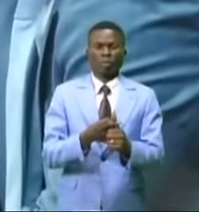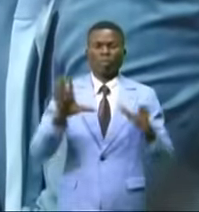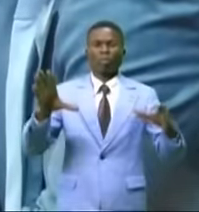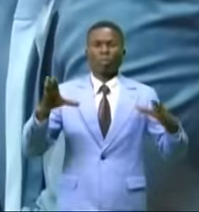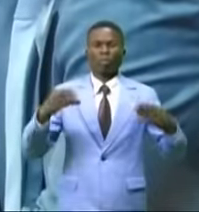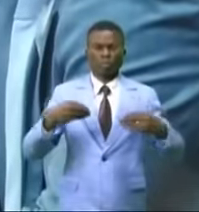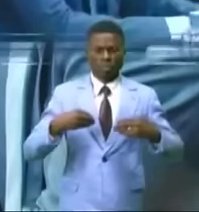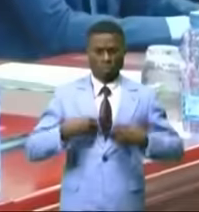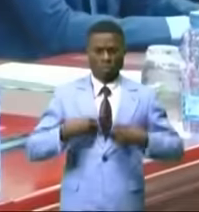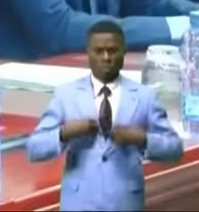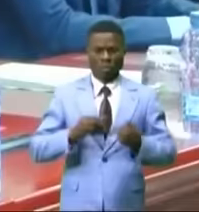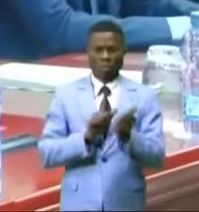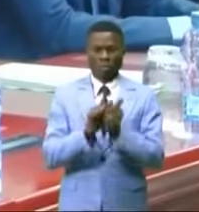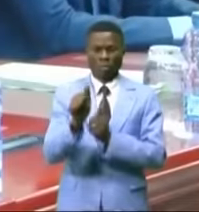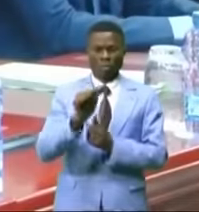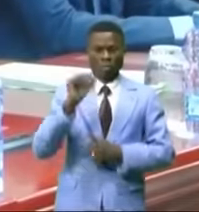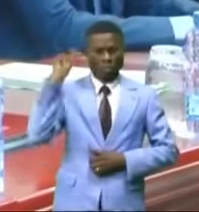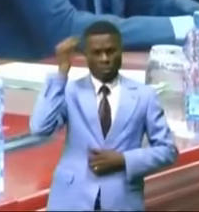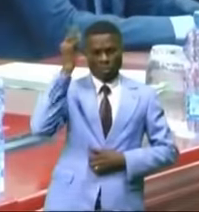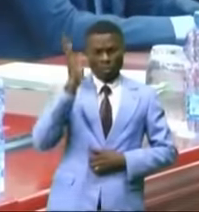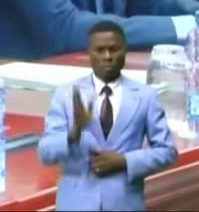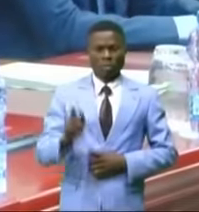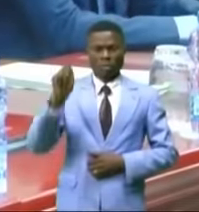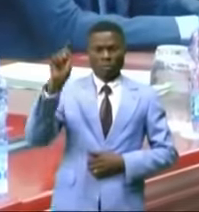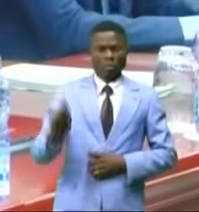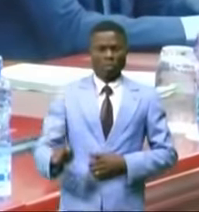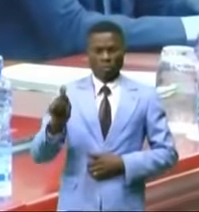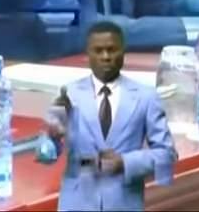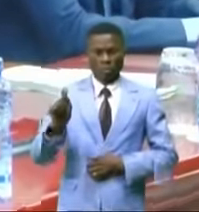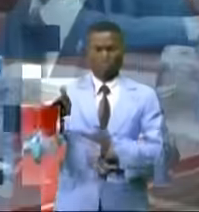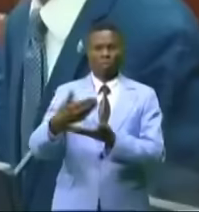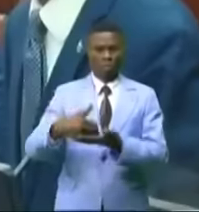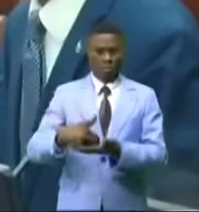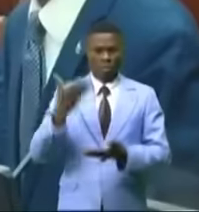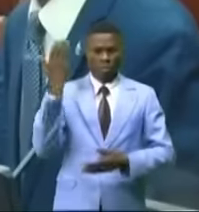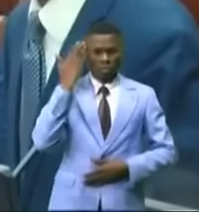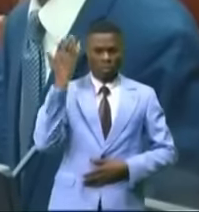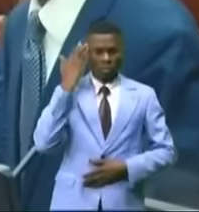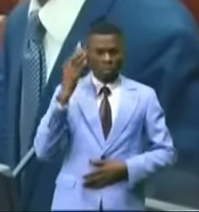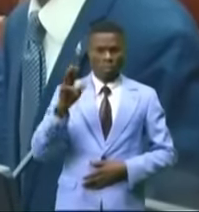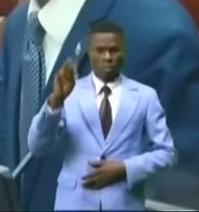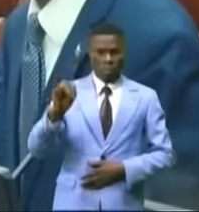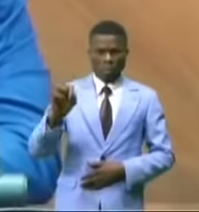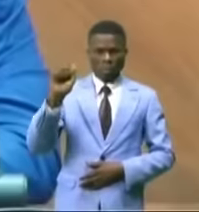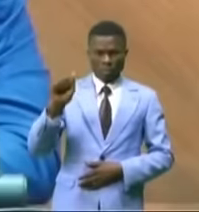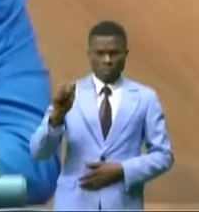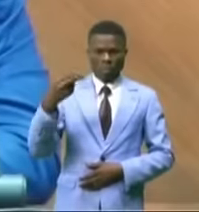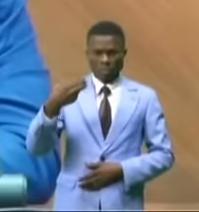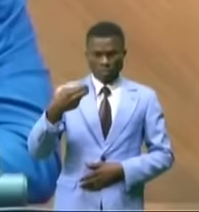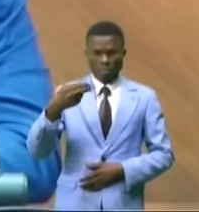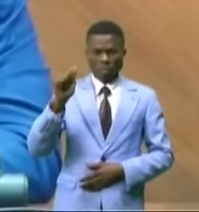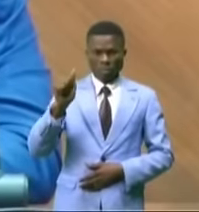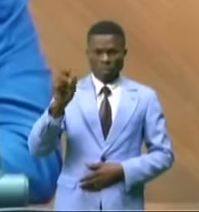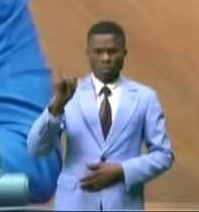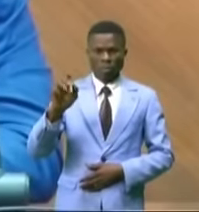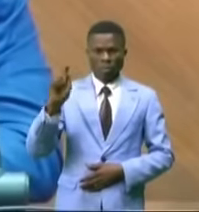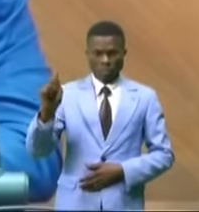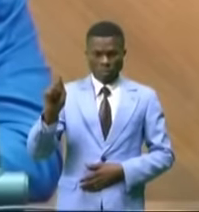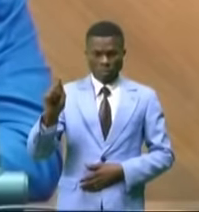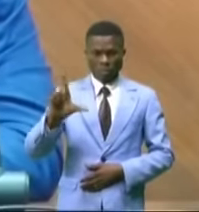L'acceptation par le gouvernement tchadien du retour de M. Mahamat Amat